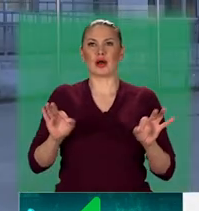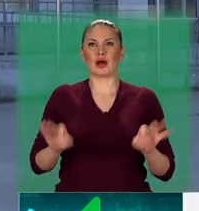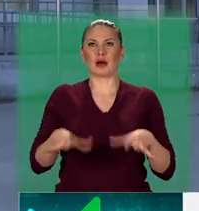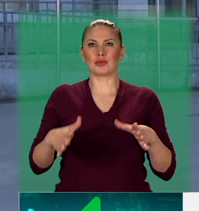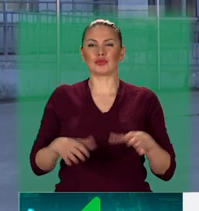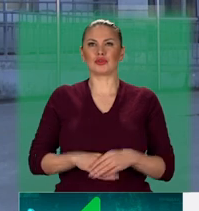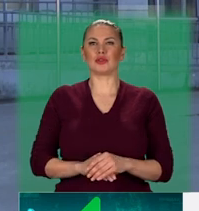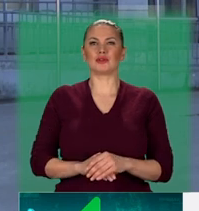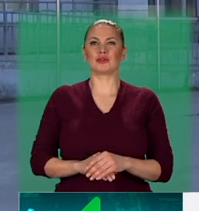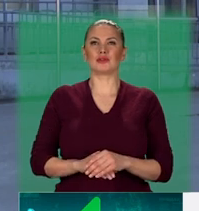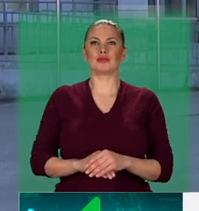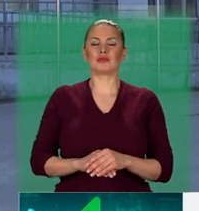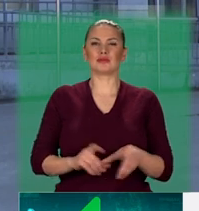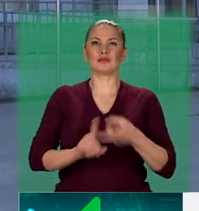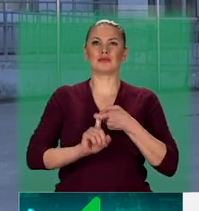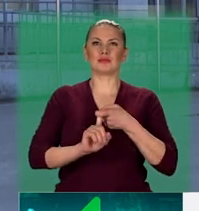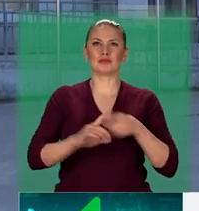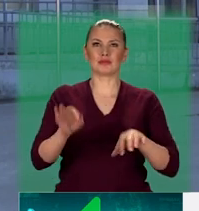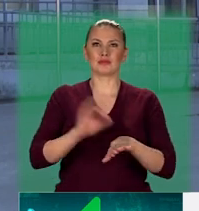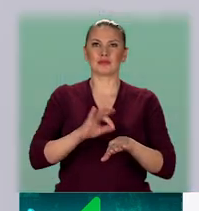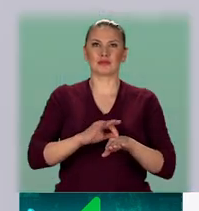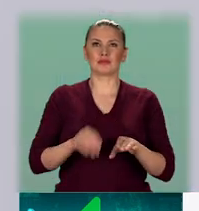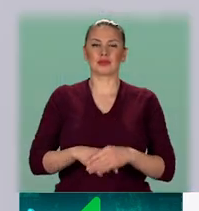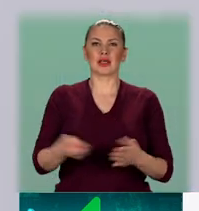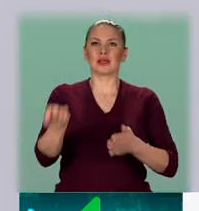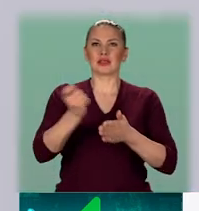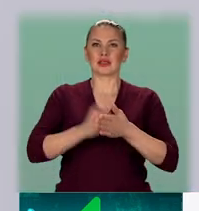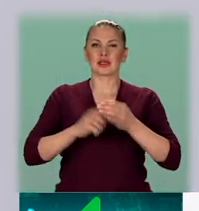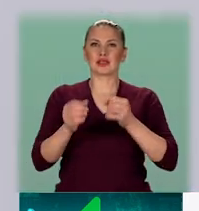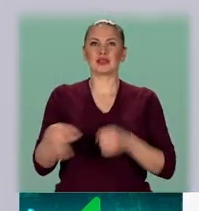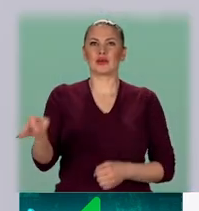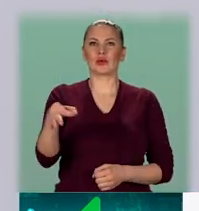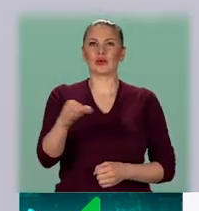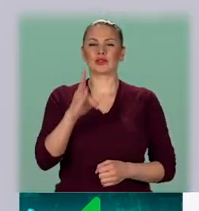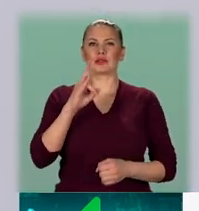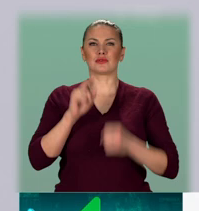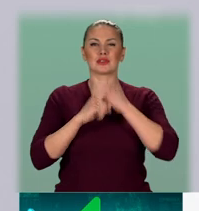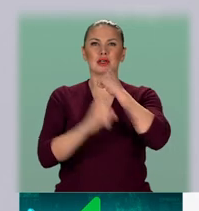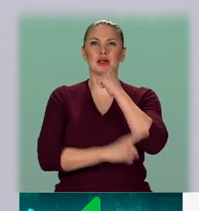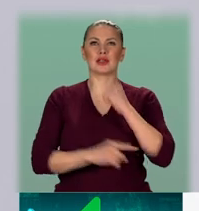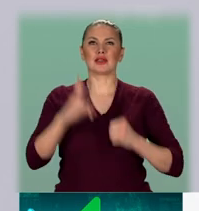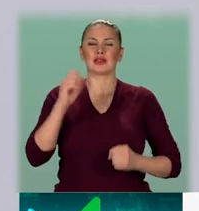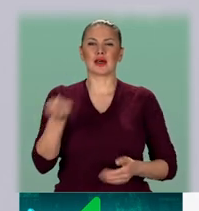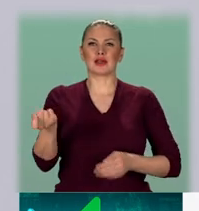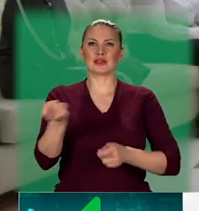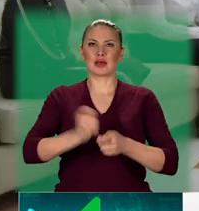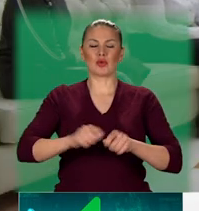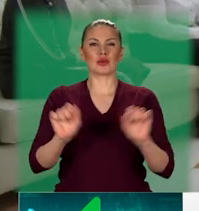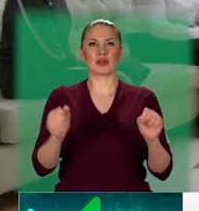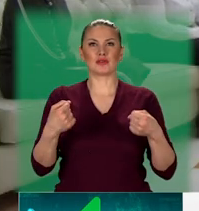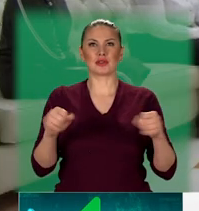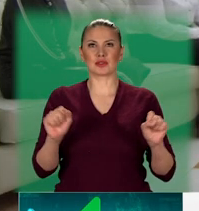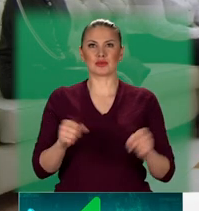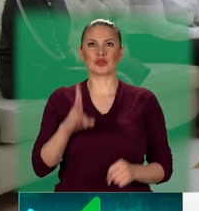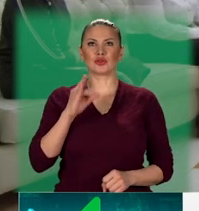далее. Закрыть острова, что называется, на замок невозможно. Авиа и морское сообщение являются жизнеобеспечивающими для региона. Однако в